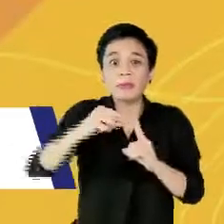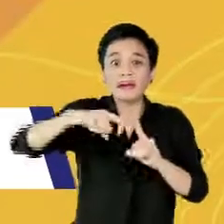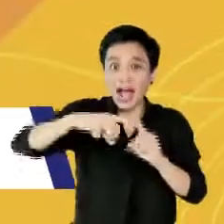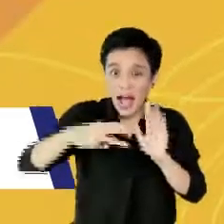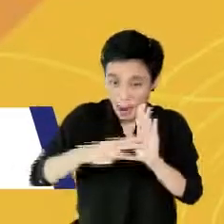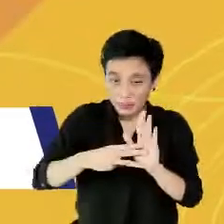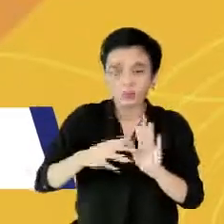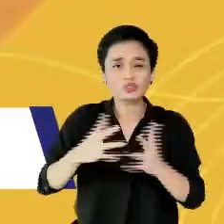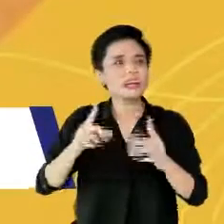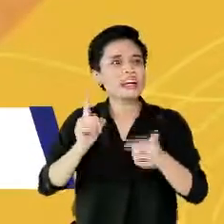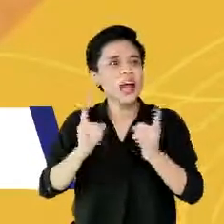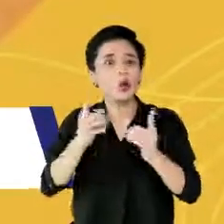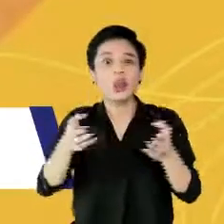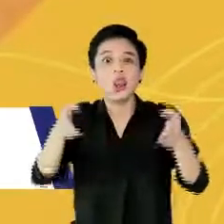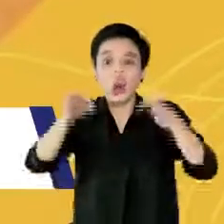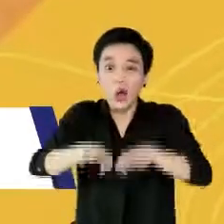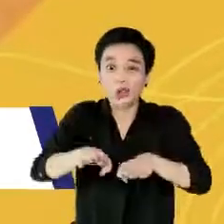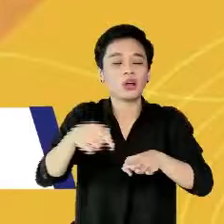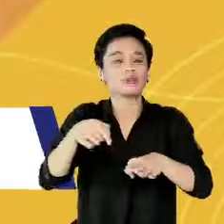dibutuhkan